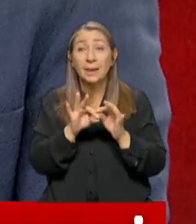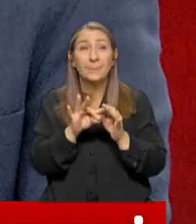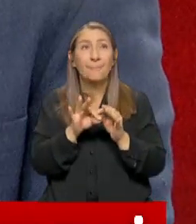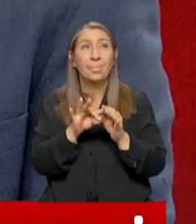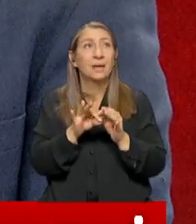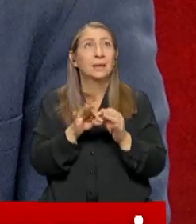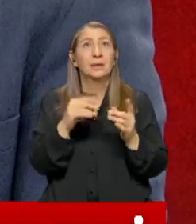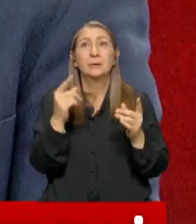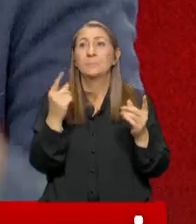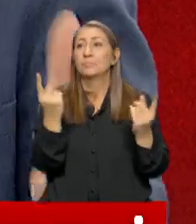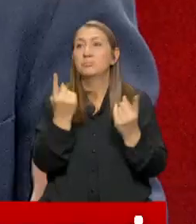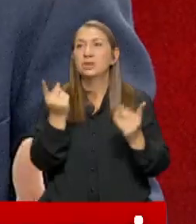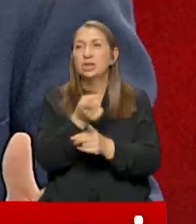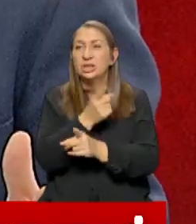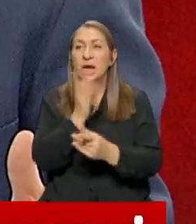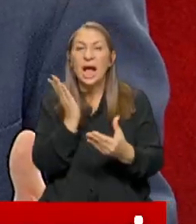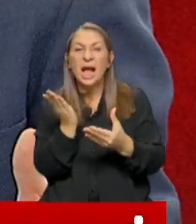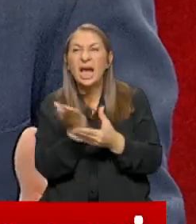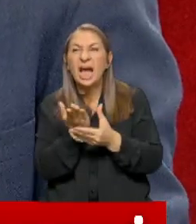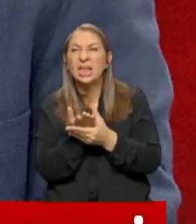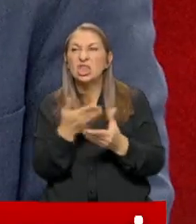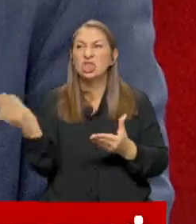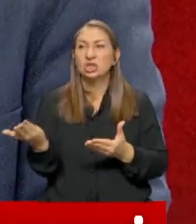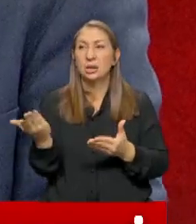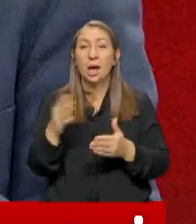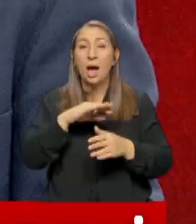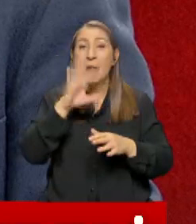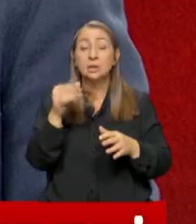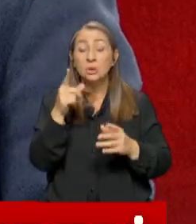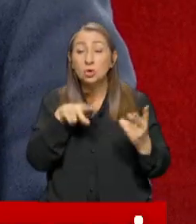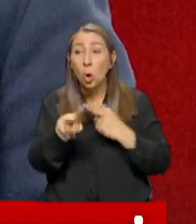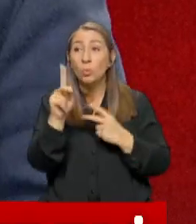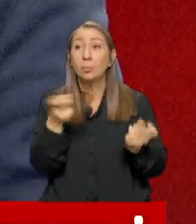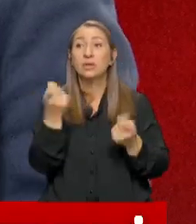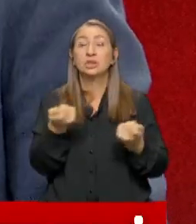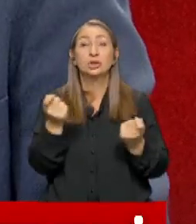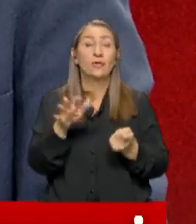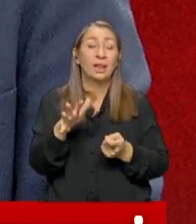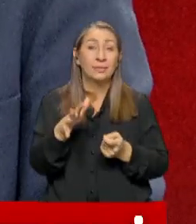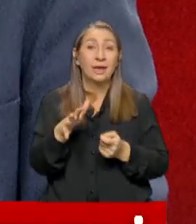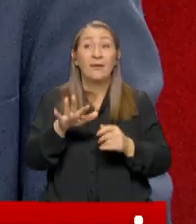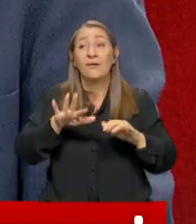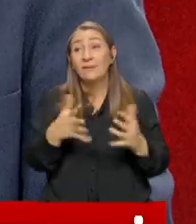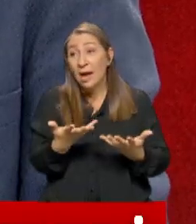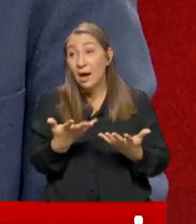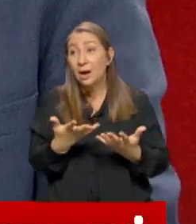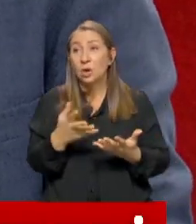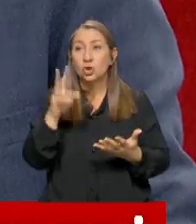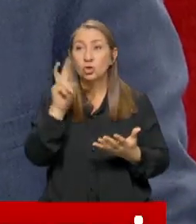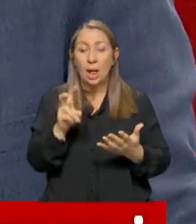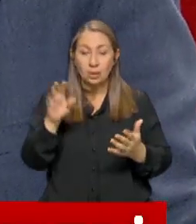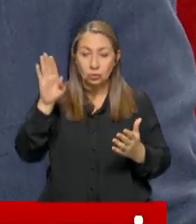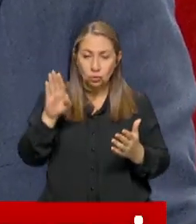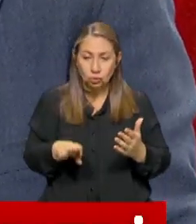bir çeşit kayıt dışına dönüşüyor böyle olduğu zaman herkes çünkü başka bir yol bulmaya çalışıyor filan ya da işte dolar